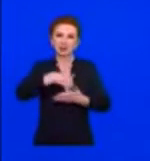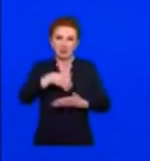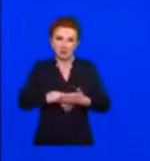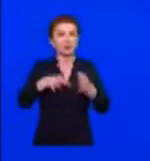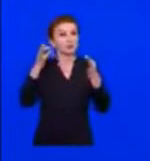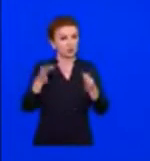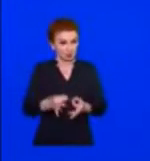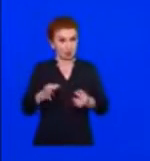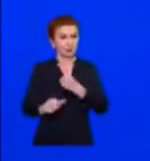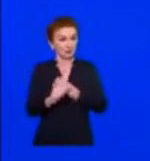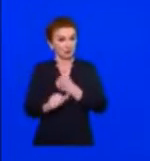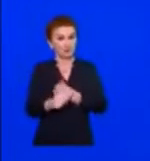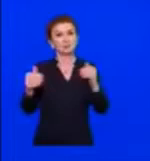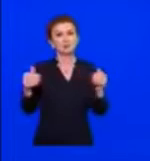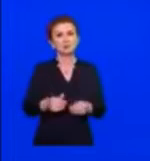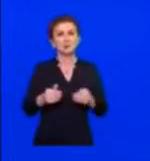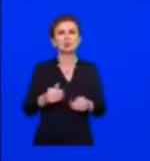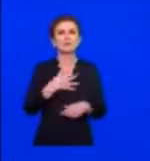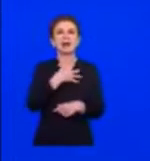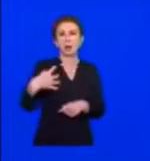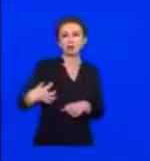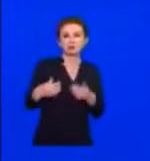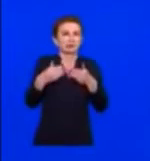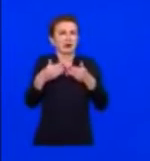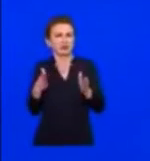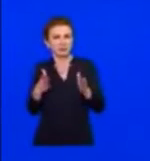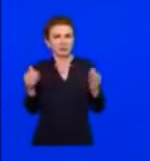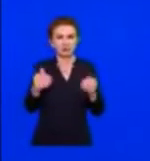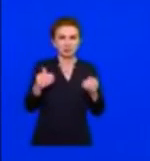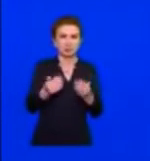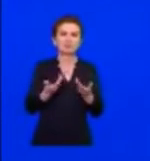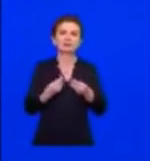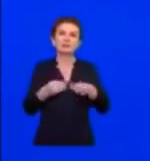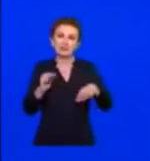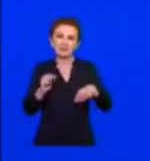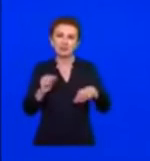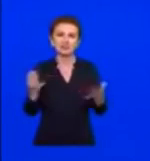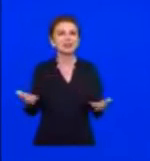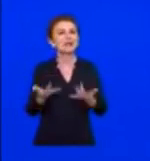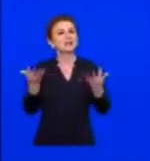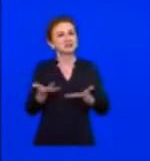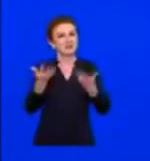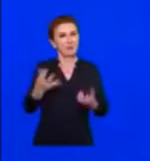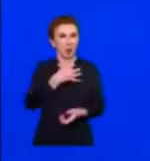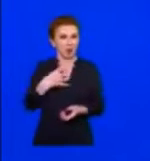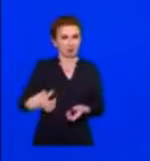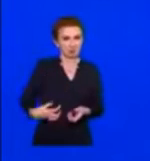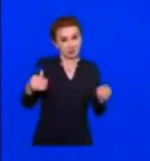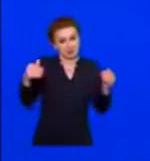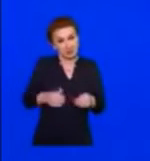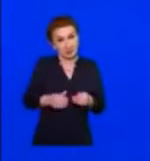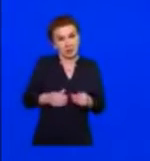możemy luzować gospodarkę, możemy zwiększać zakres swobód w gospodarce i przez to odbudowywać nadzieję na tą